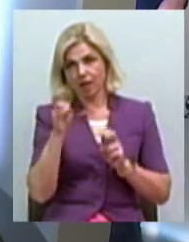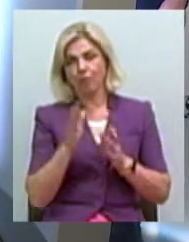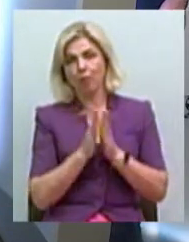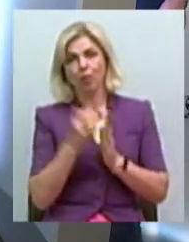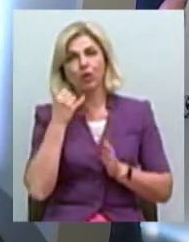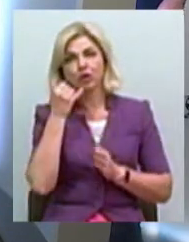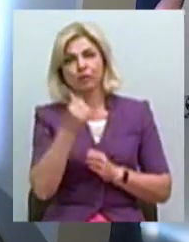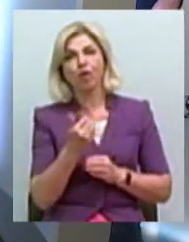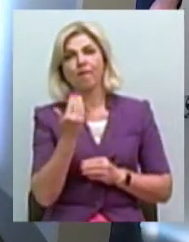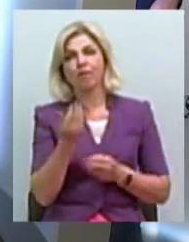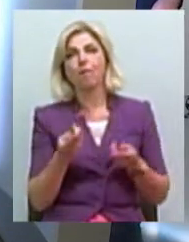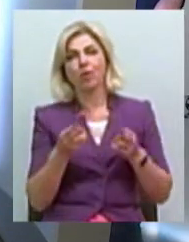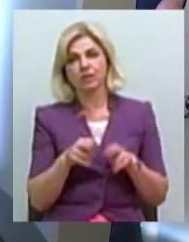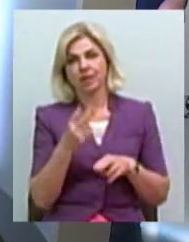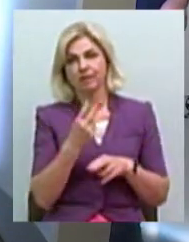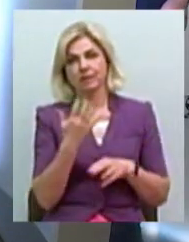залишається менше 25 хвилин вже.